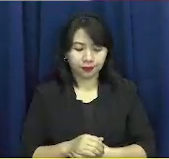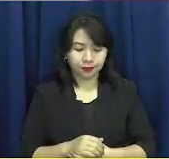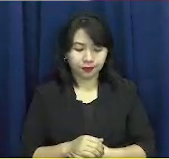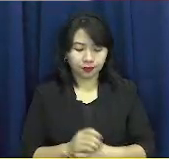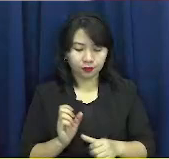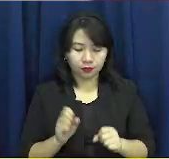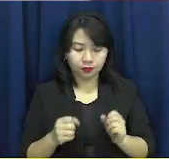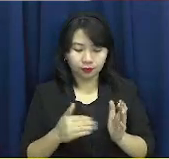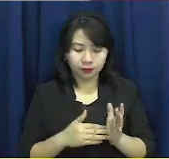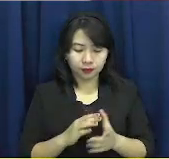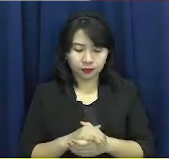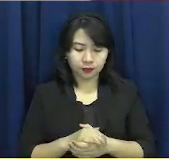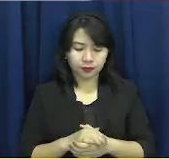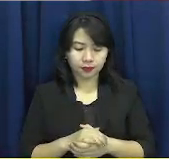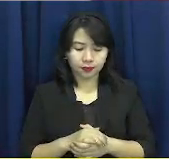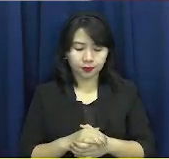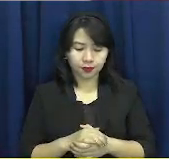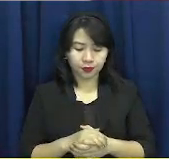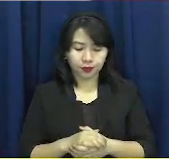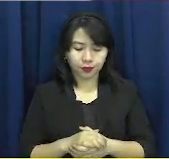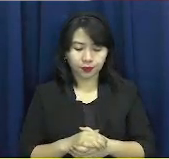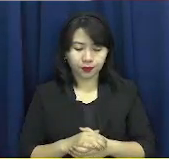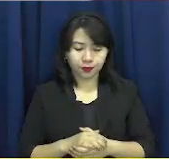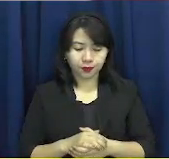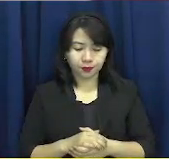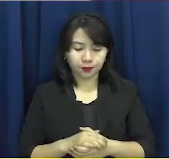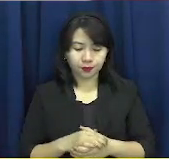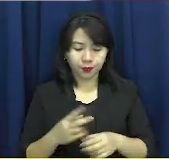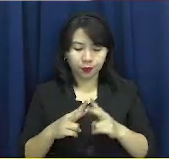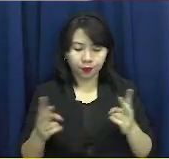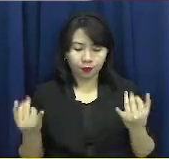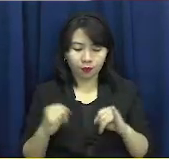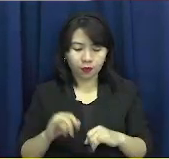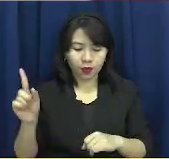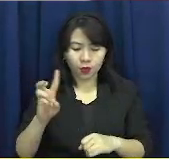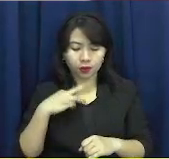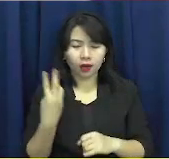inulit ko, mga kapatid, napakaganda nitong pinag-uusapan po natin na ito.